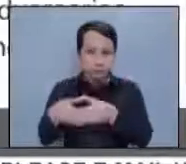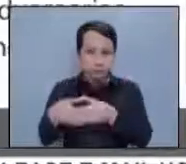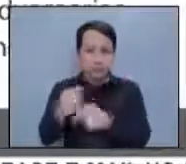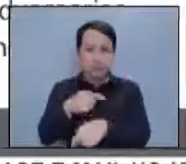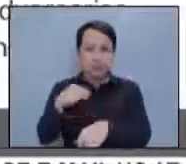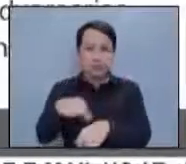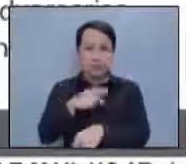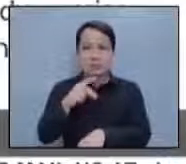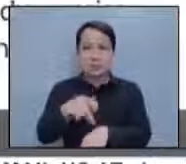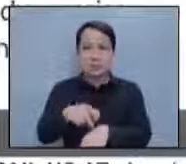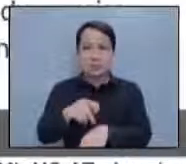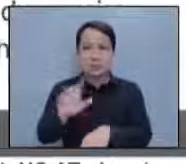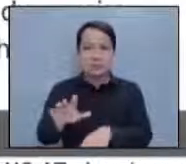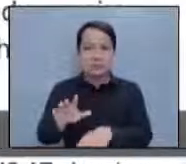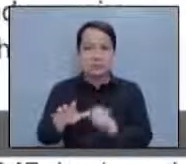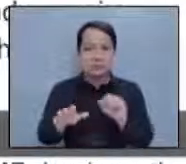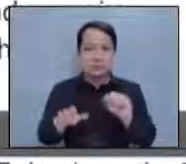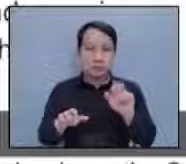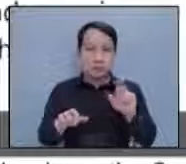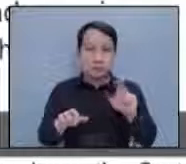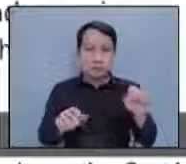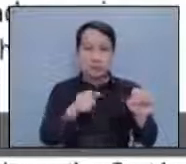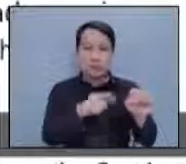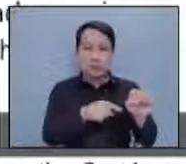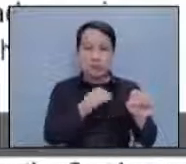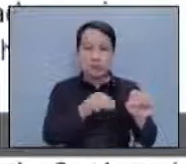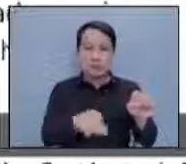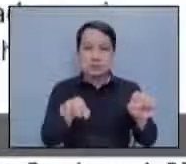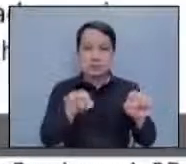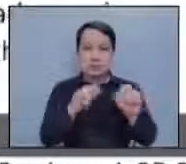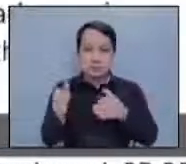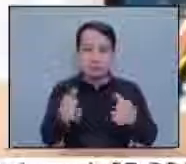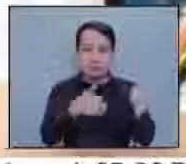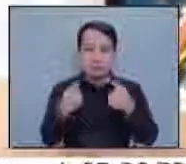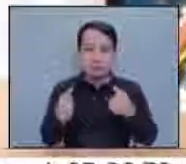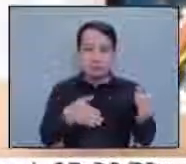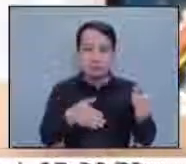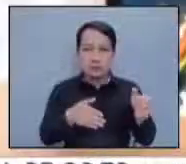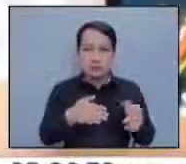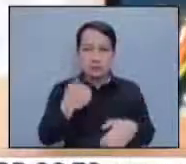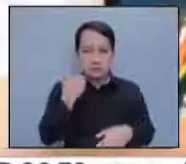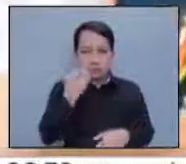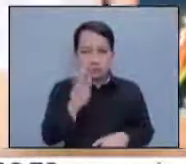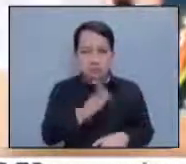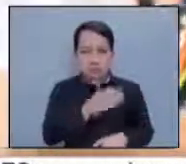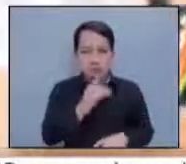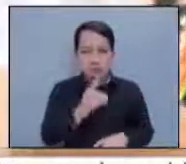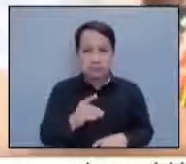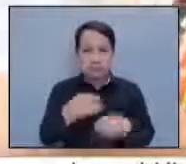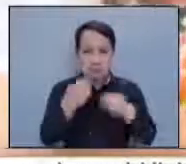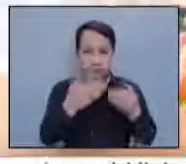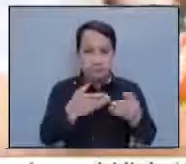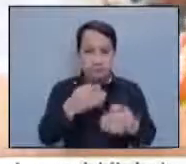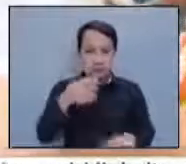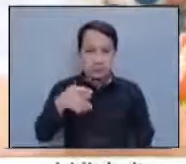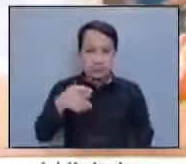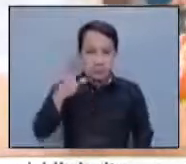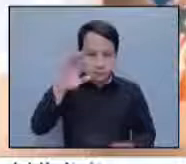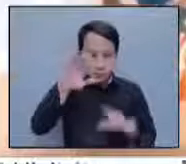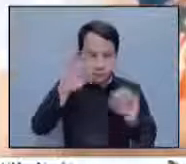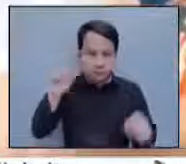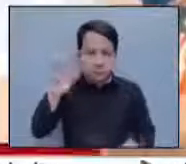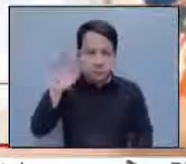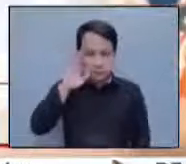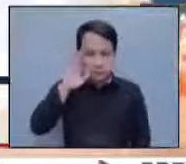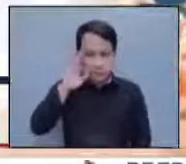Pilipinas at sa Estados Unidos ang nagpaplanong mamahiya at magbigay ng problema kay PBBM. Sabi ni